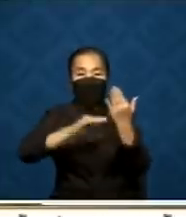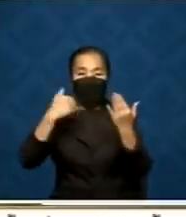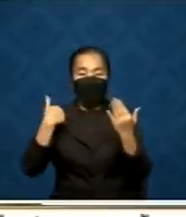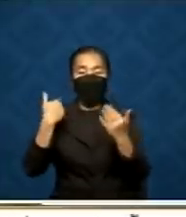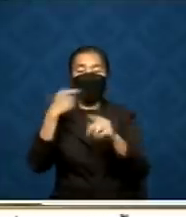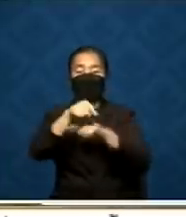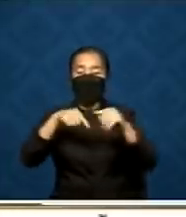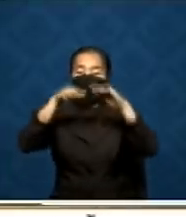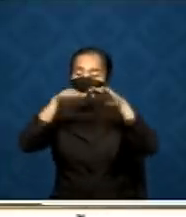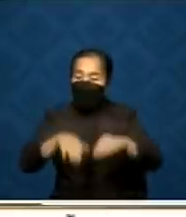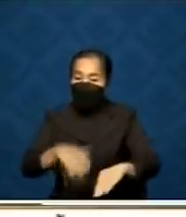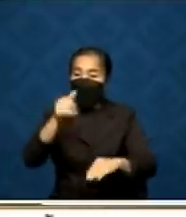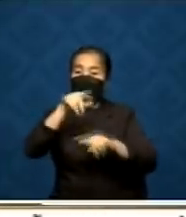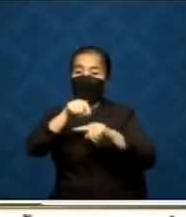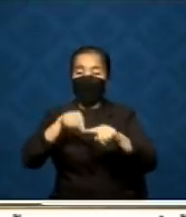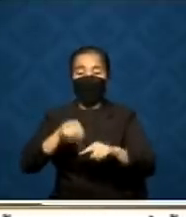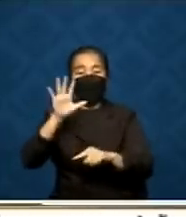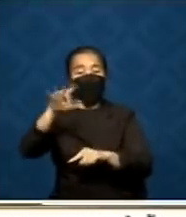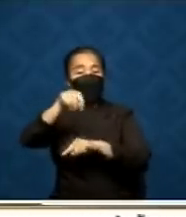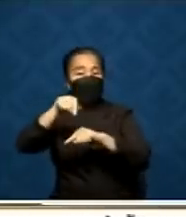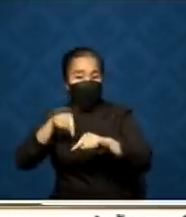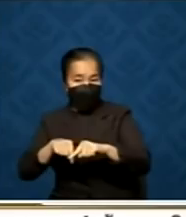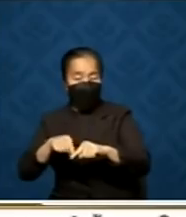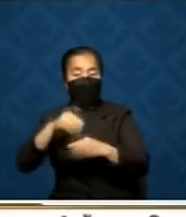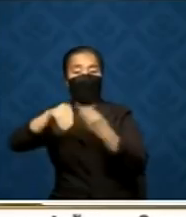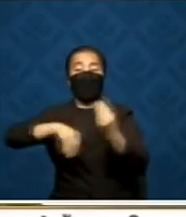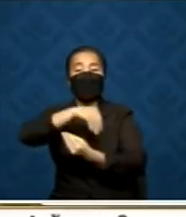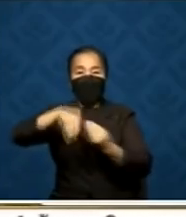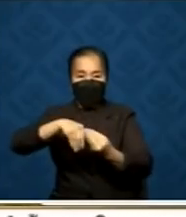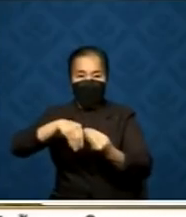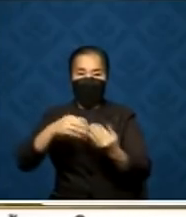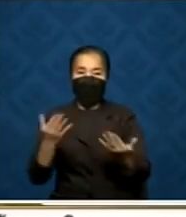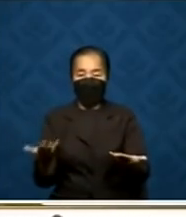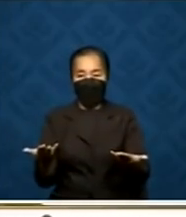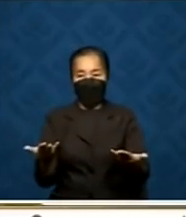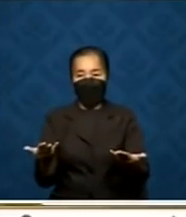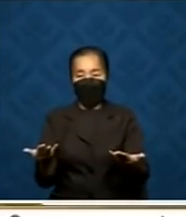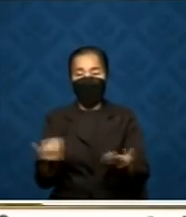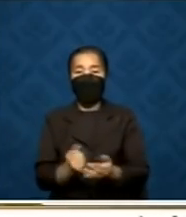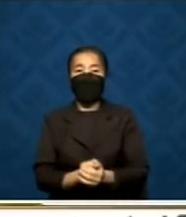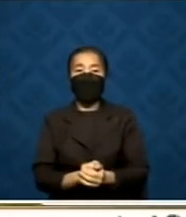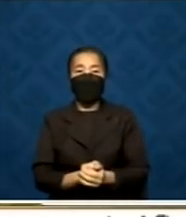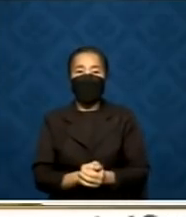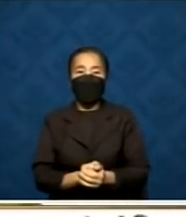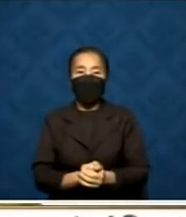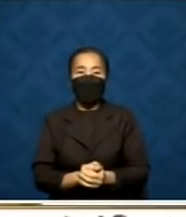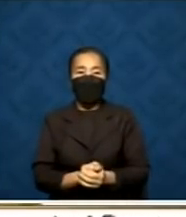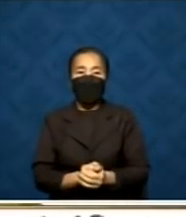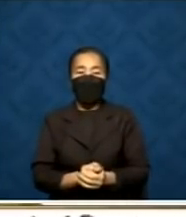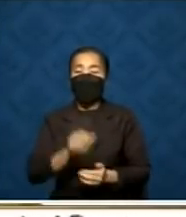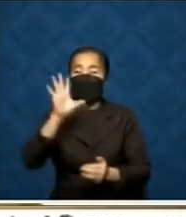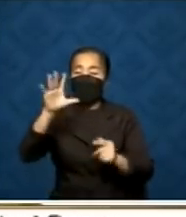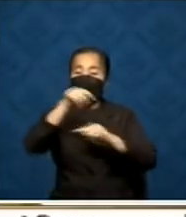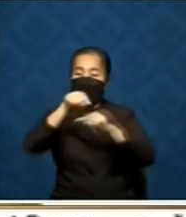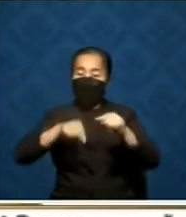นะห้าเปอร์เซ็นของธุรกิจเอางี้ดีกว่าตอนลำทีฟัง 5เพื่อเช่น